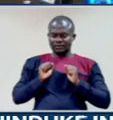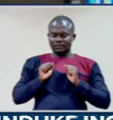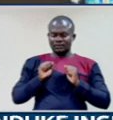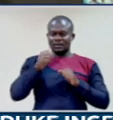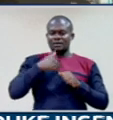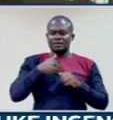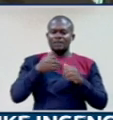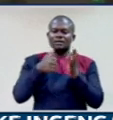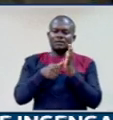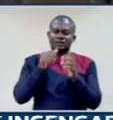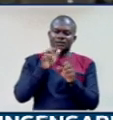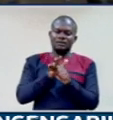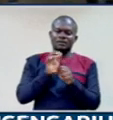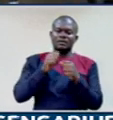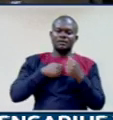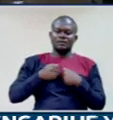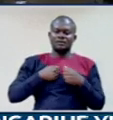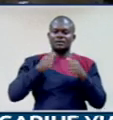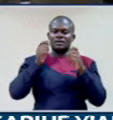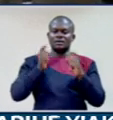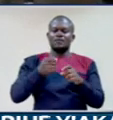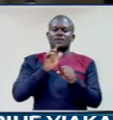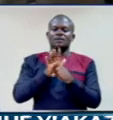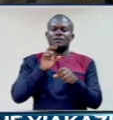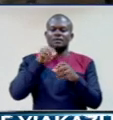Abagize ingorane cyane ni abanyarwanda baza cyane